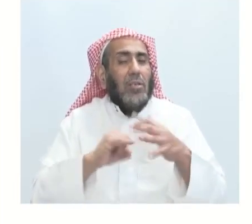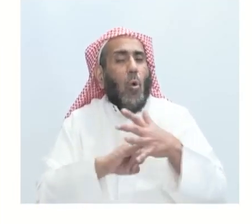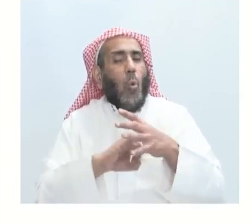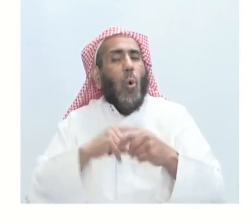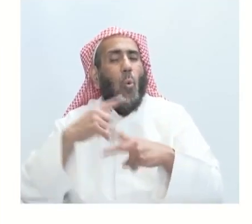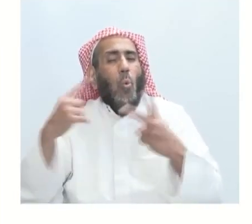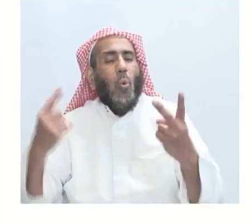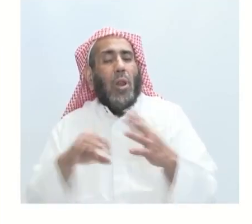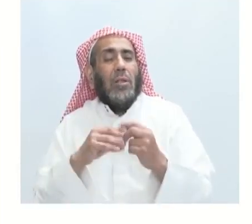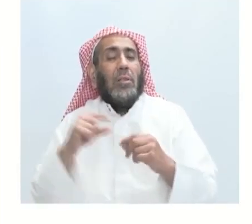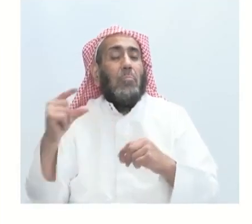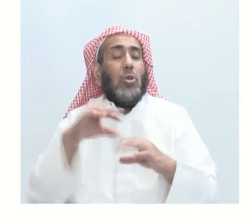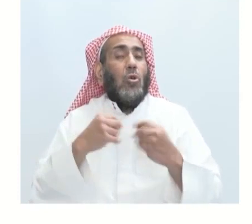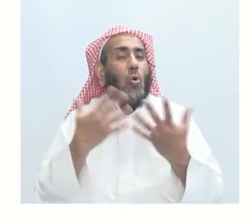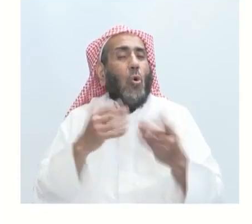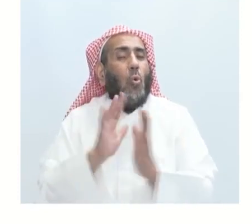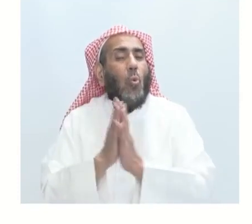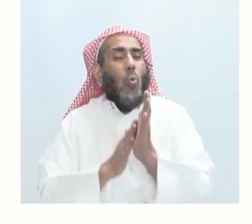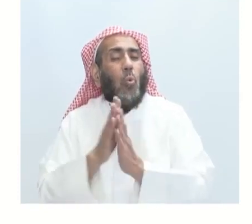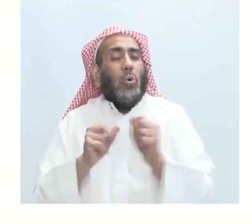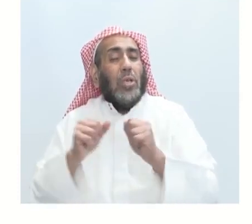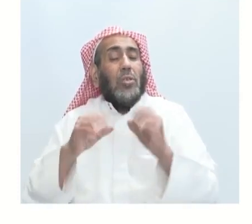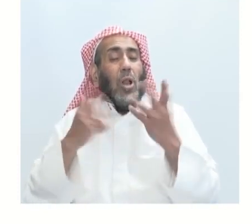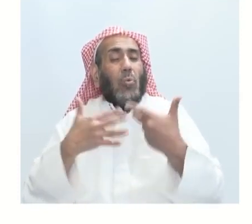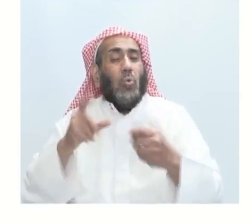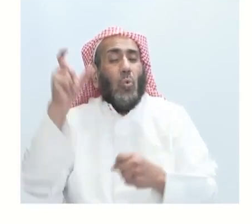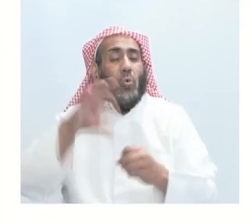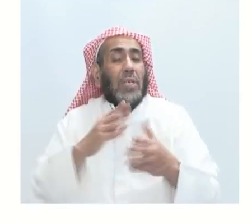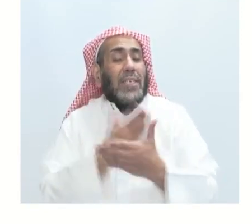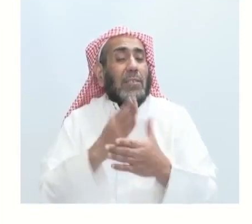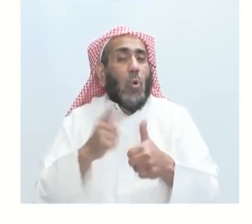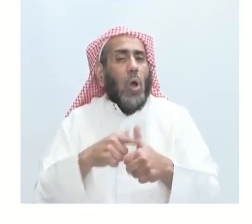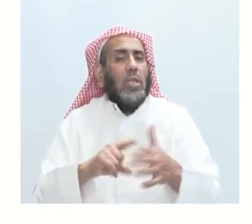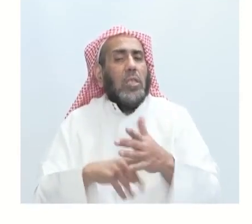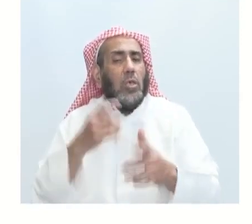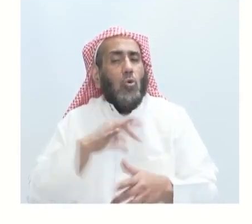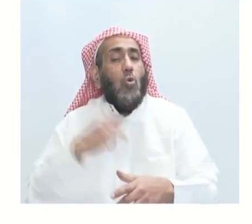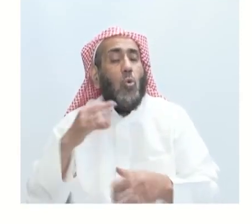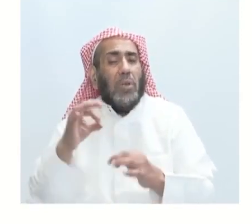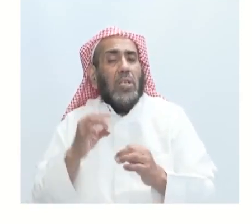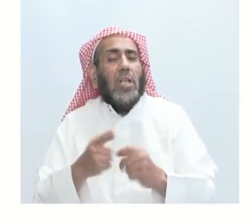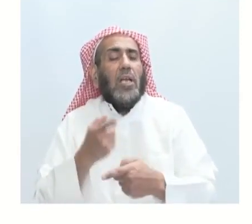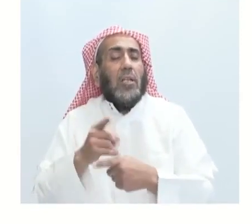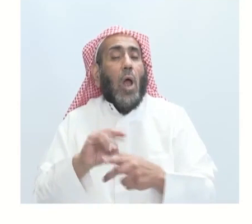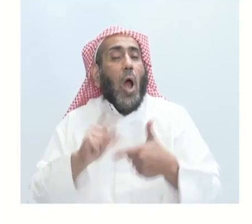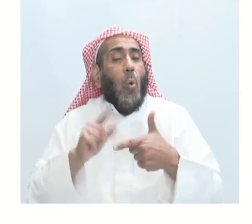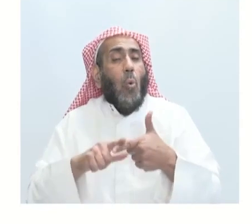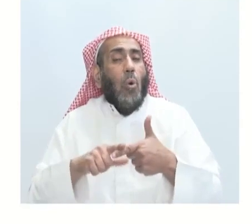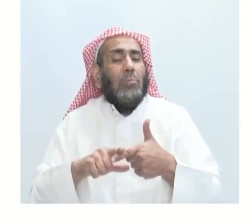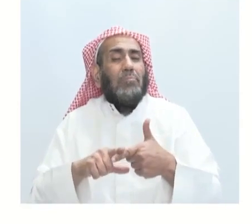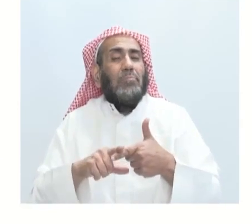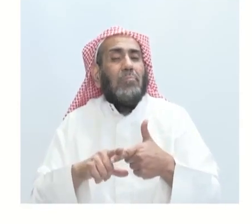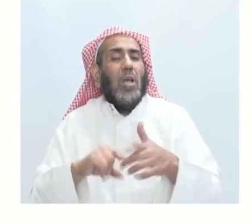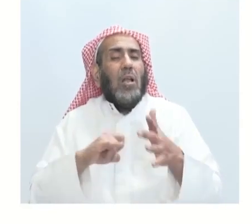النشاط الفكري والثقافي وتعرف بالدبا وانتاجهم وهي على قسمين نوادي رسميه انشاتها الدوله او